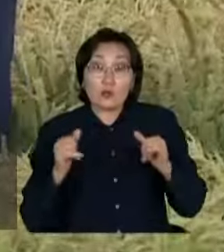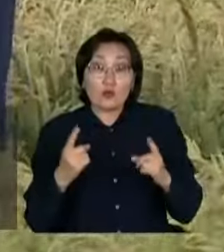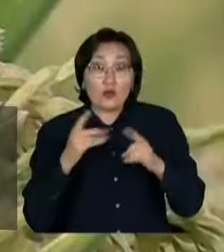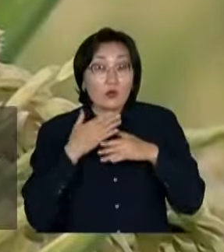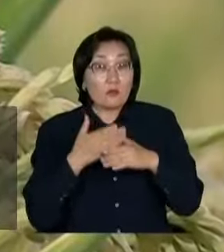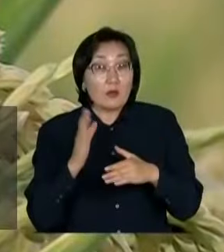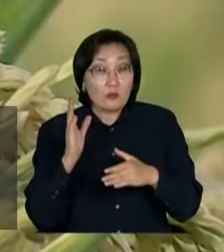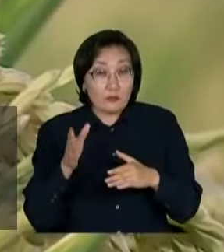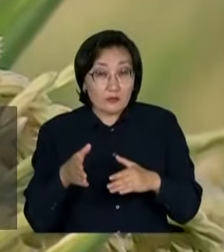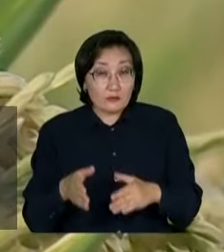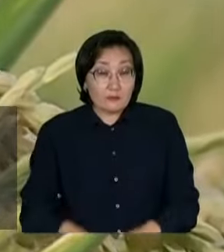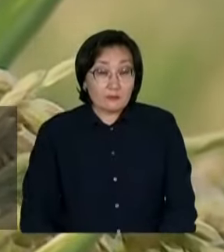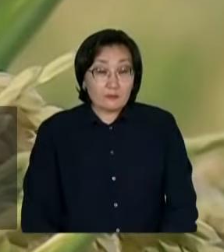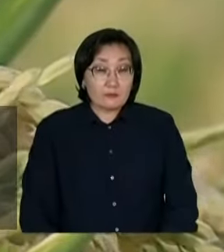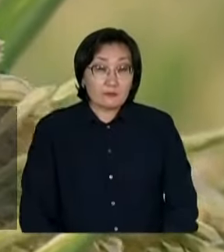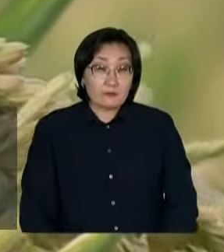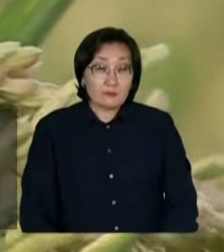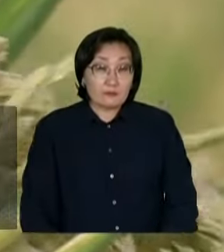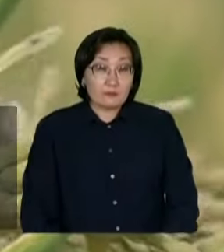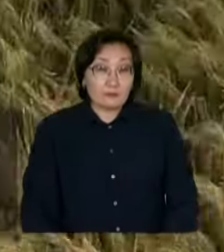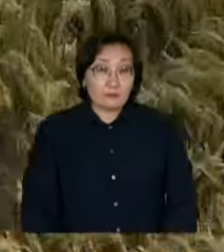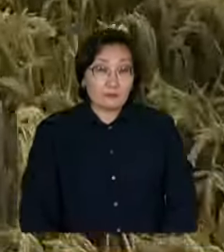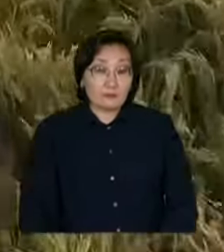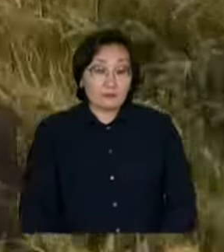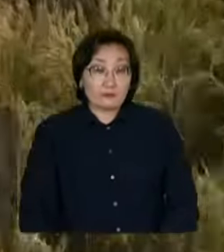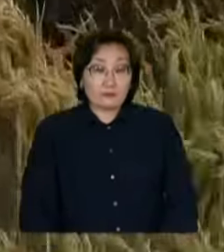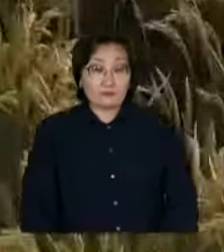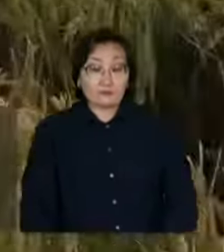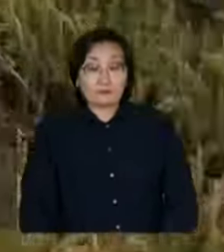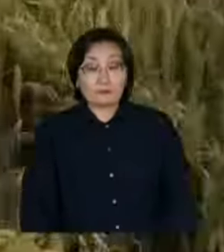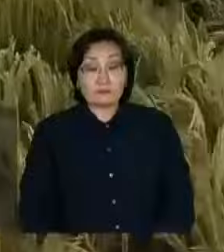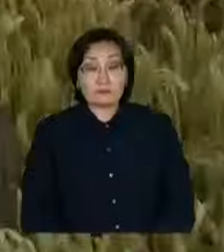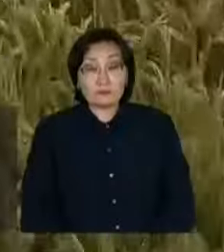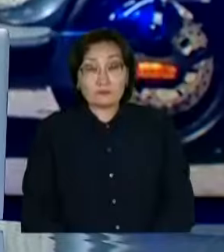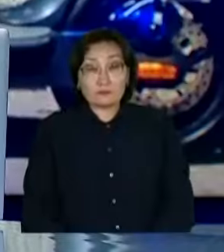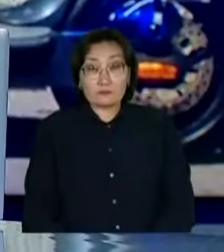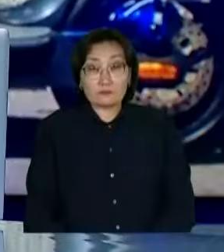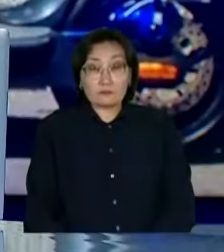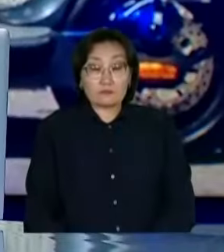септігін тегізбек. Асқар Сәрсенұлы, Төрехан Әділбекұлы, Алматы телеарнасы, Қызылорда облысы.